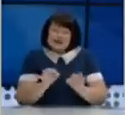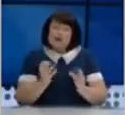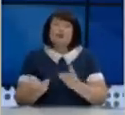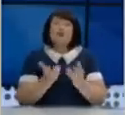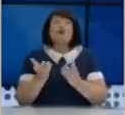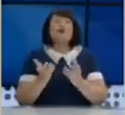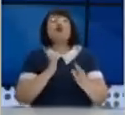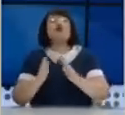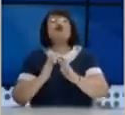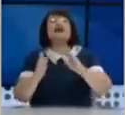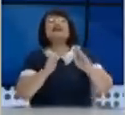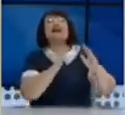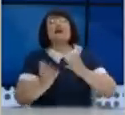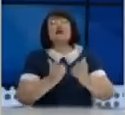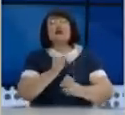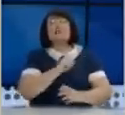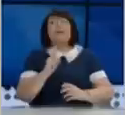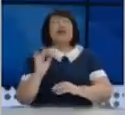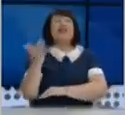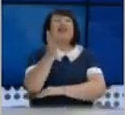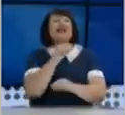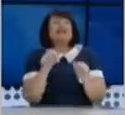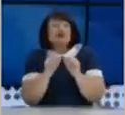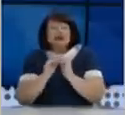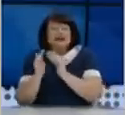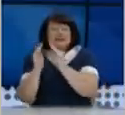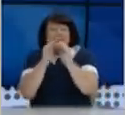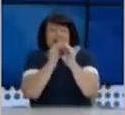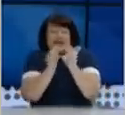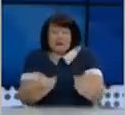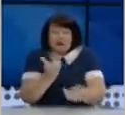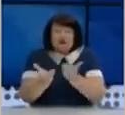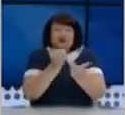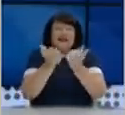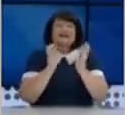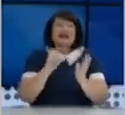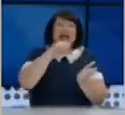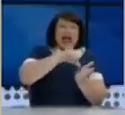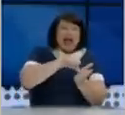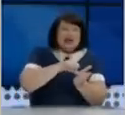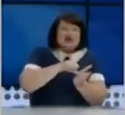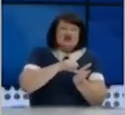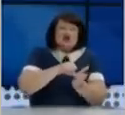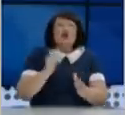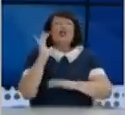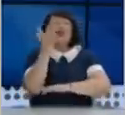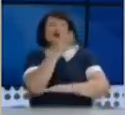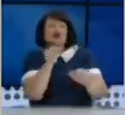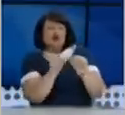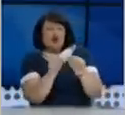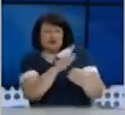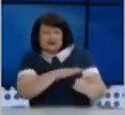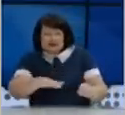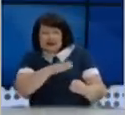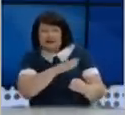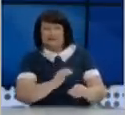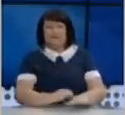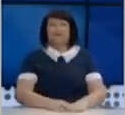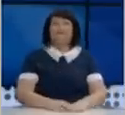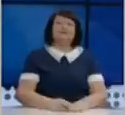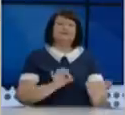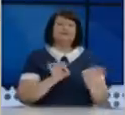οικισμών που βρίσκονται σε δασικές περιοχές ή περιοχές μίξης αστικού και δασικού περιβάλλοντος. Το σχέδιο